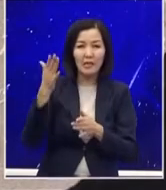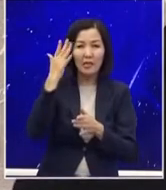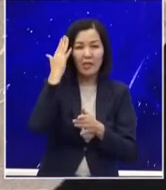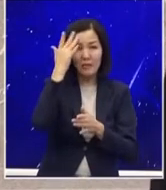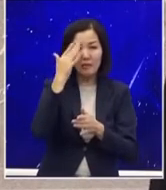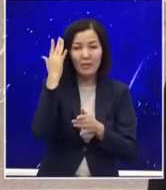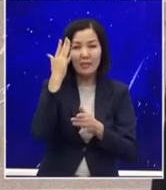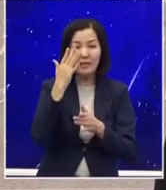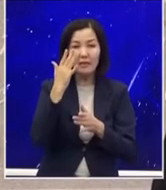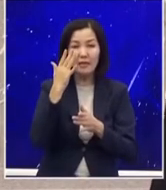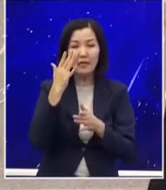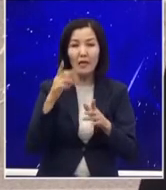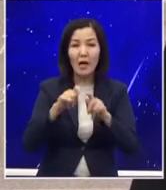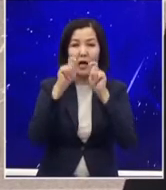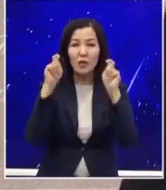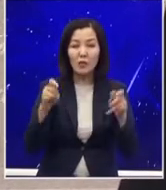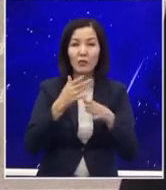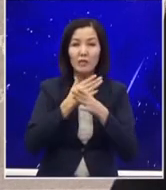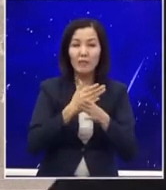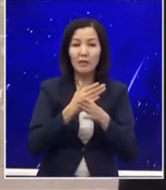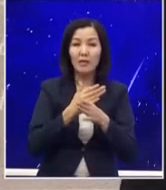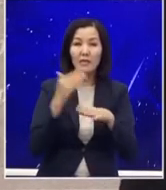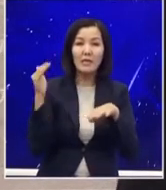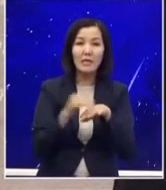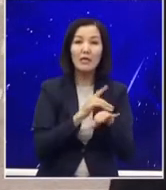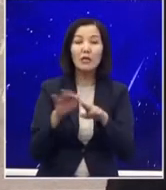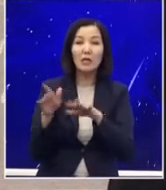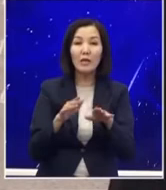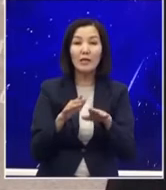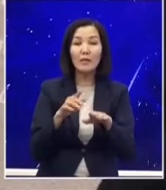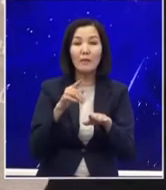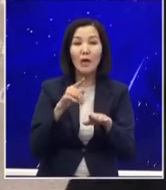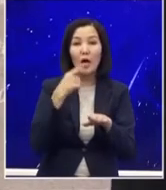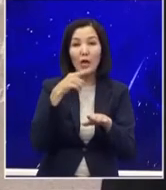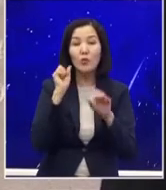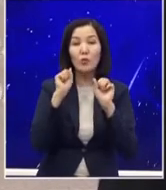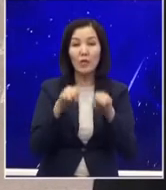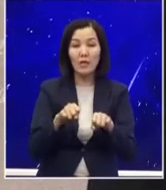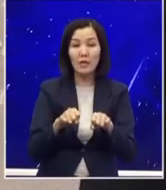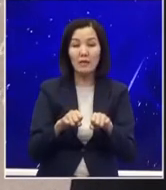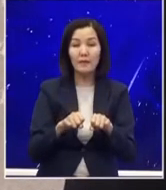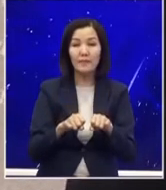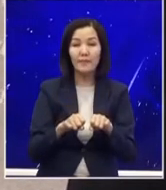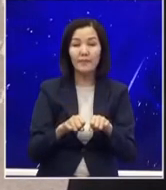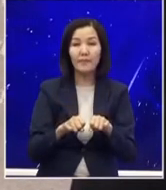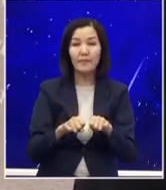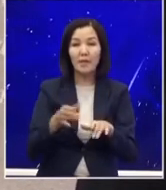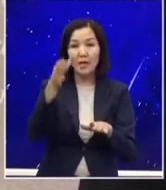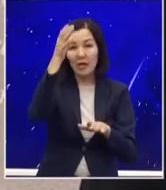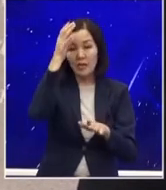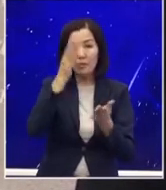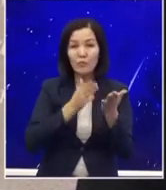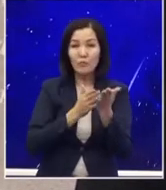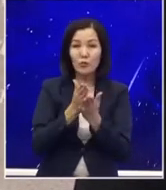жаңадан ашылуына септігін тигізетін игі шара деп қарау керек. Соған жасалған баспалдақ деп қарау керек. Ғылым жолына